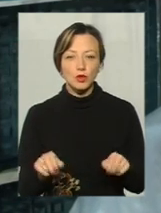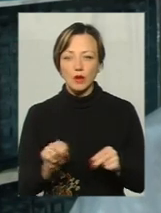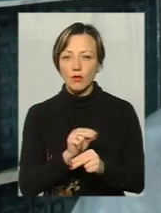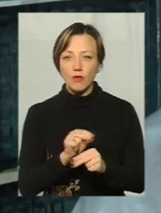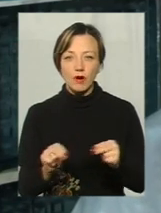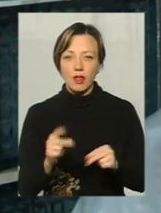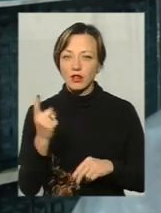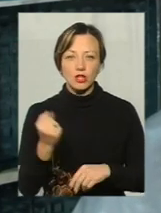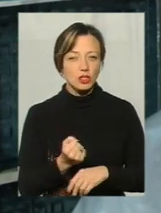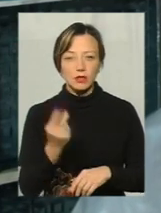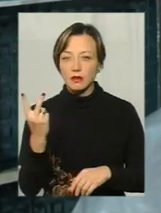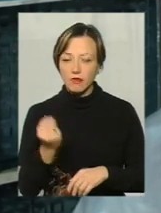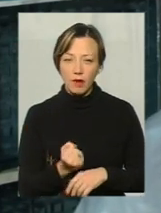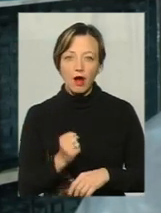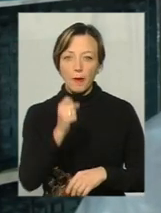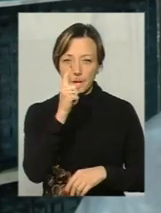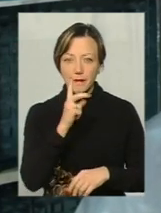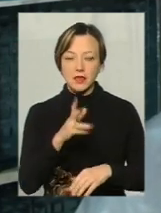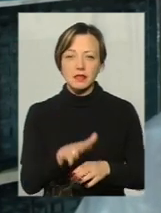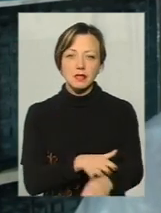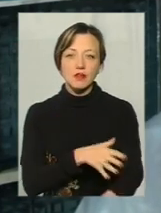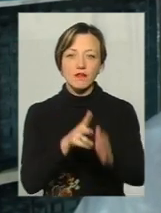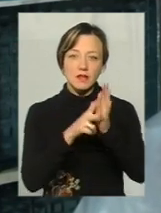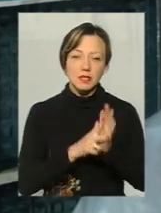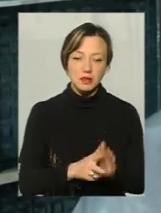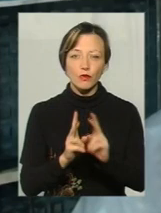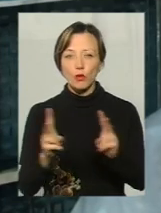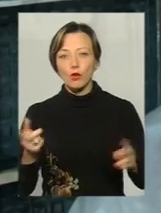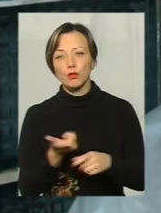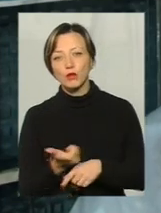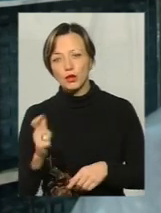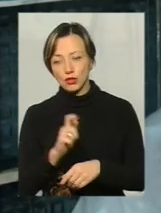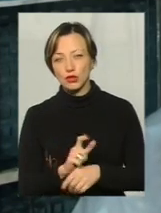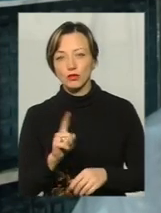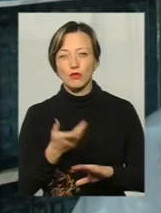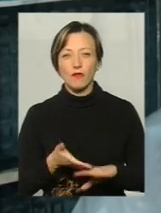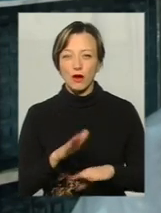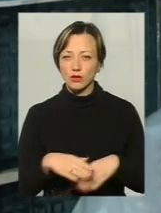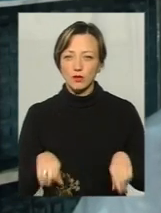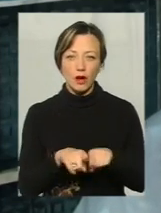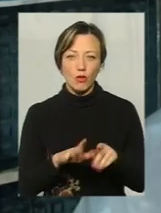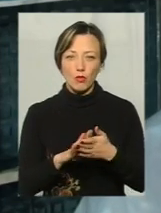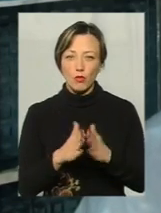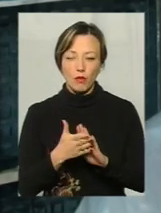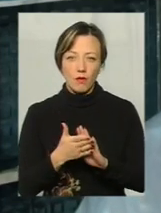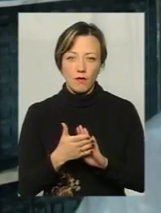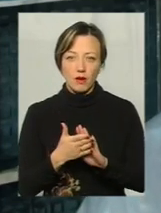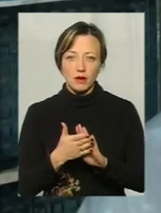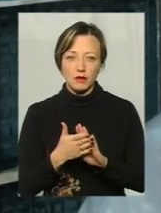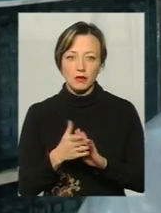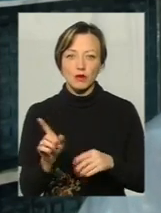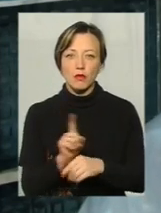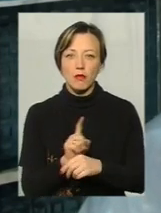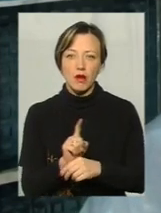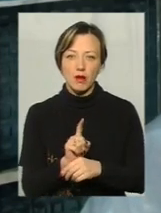лікування не тиждень, не два, а місяцями, в кого 8 місяців, в кого більше. Тому важко в таких умовах